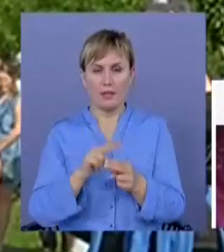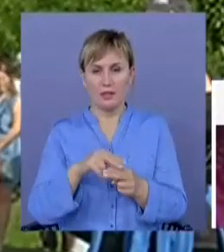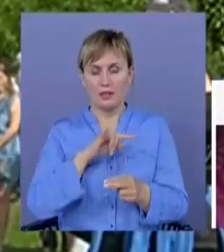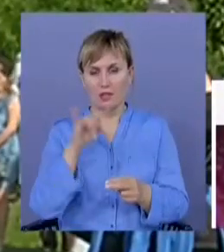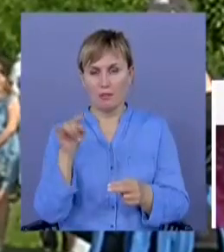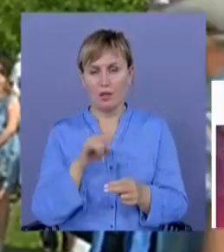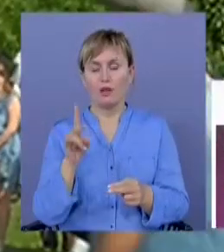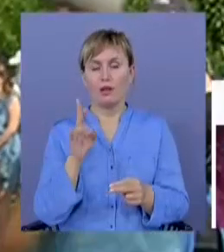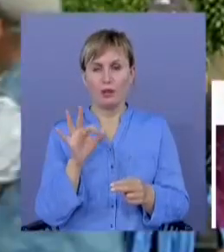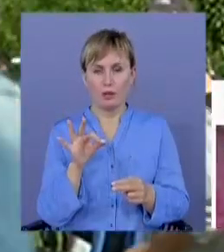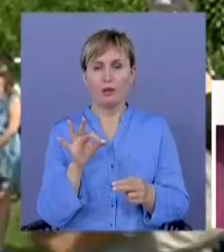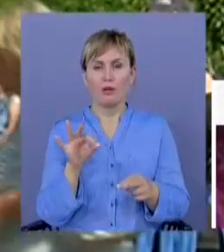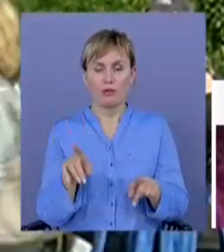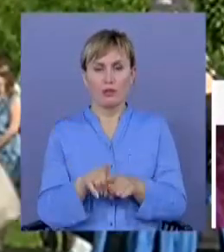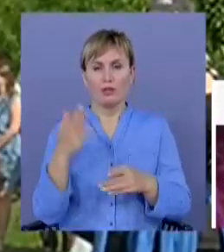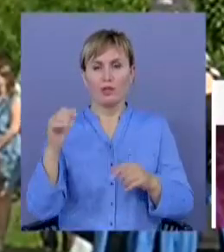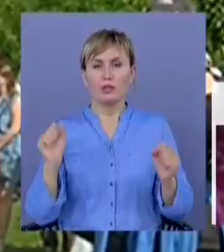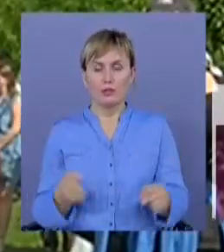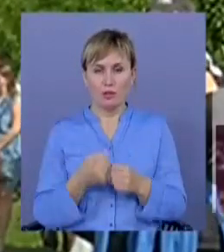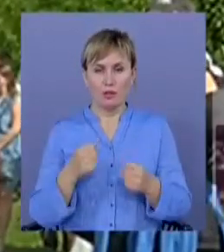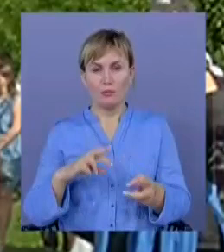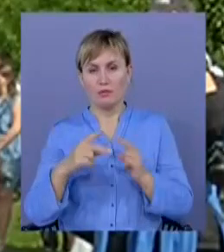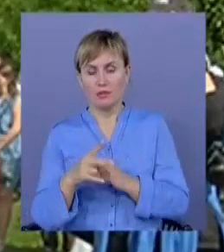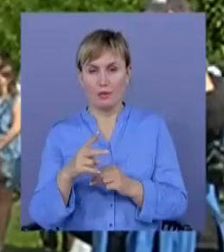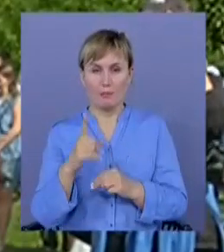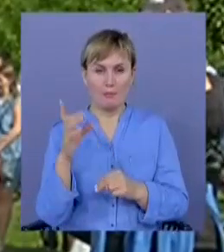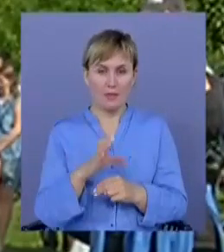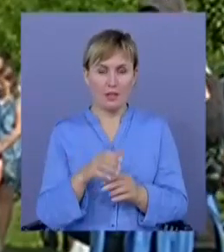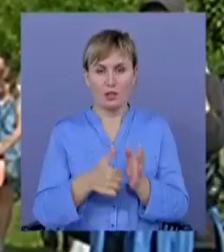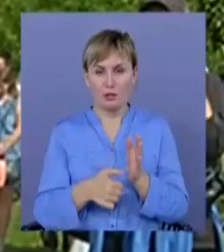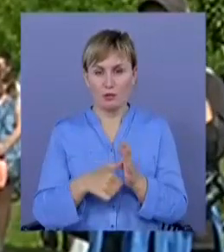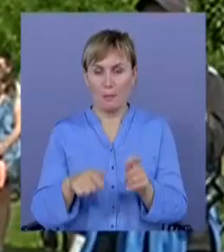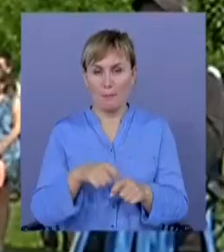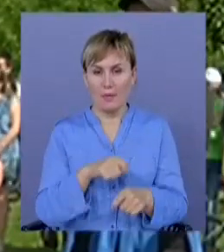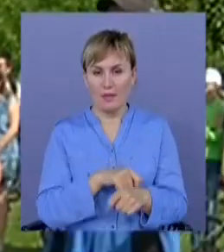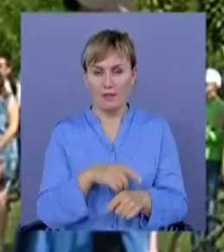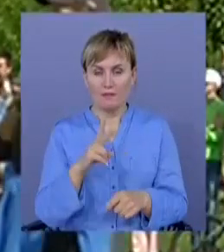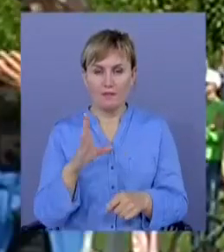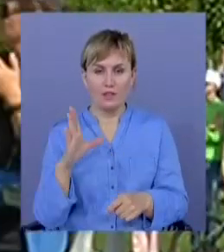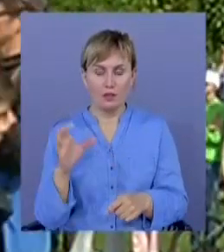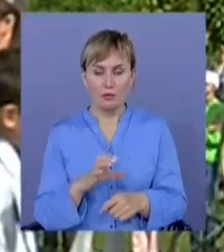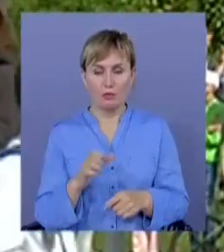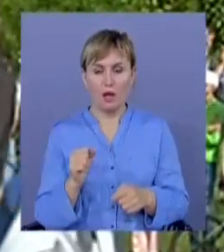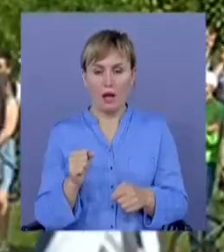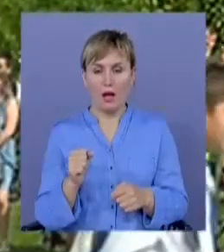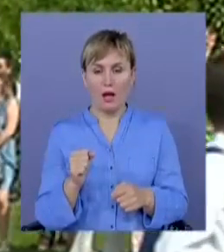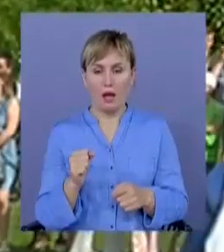того, его скорость, если перевести на метр в секунду, 600 метров в секунду. А